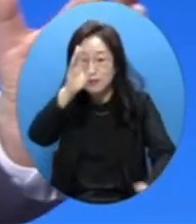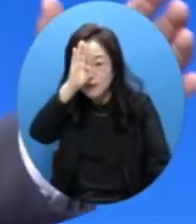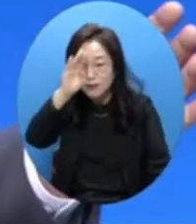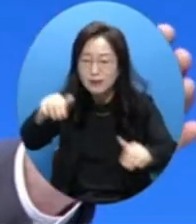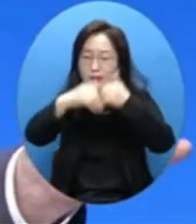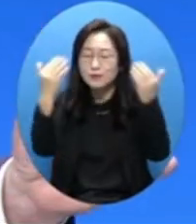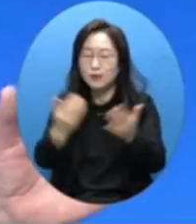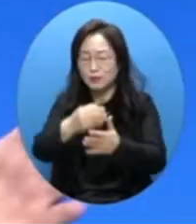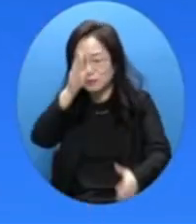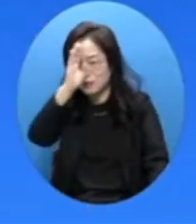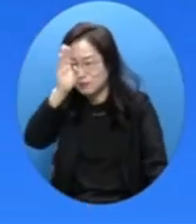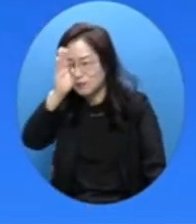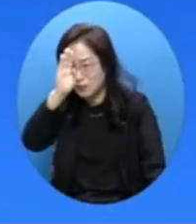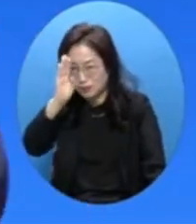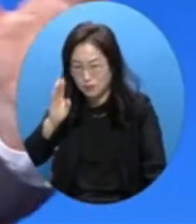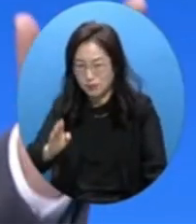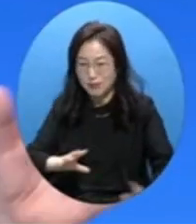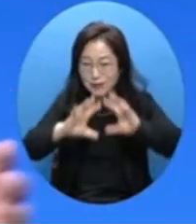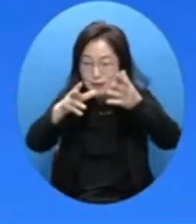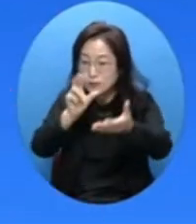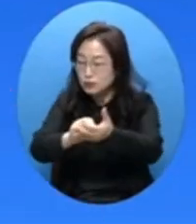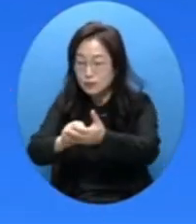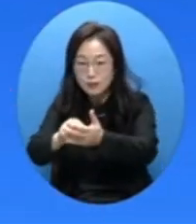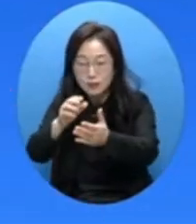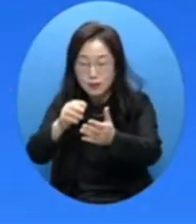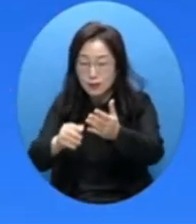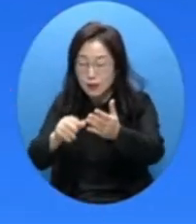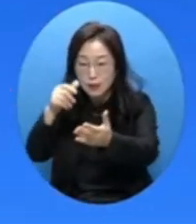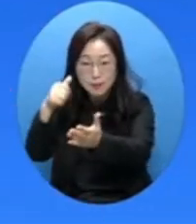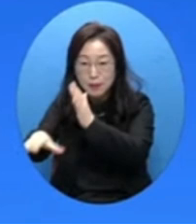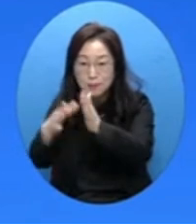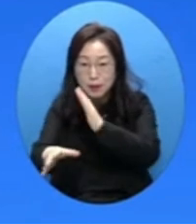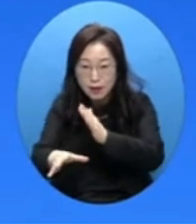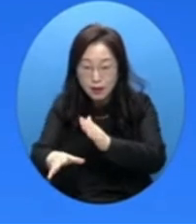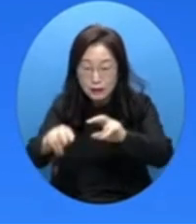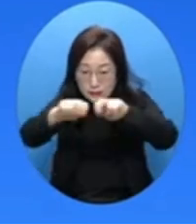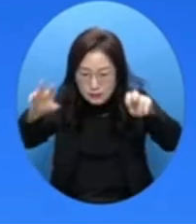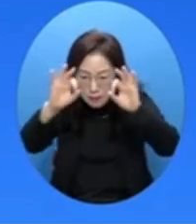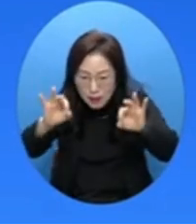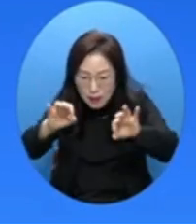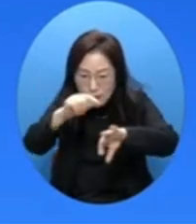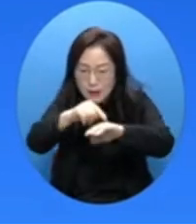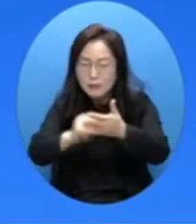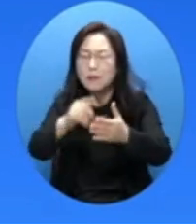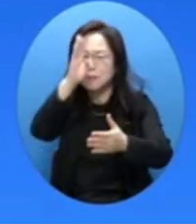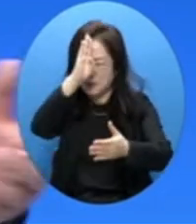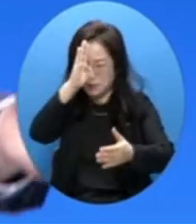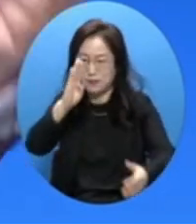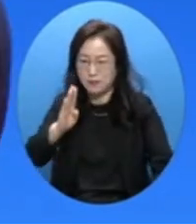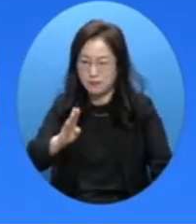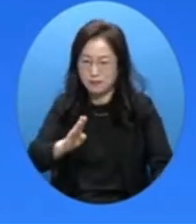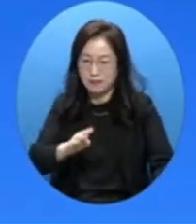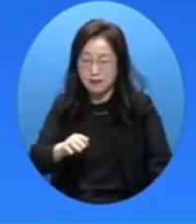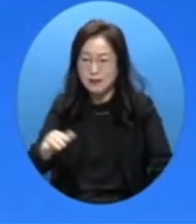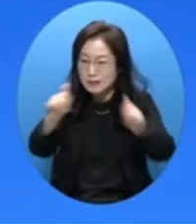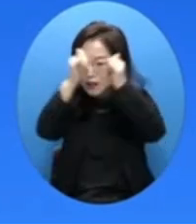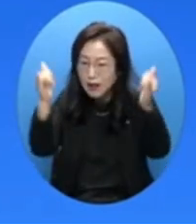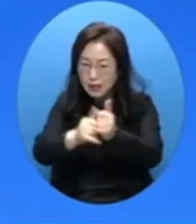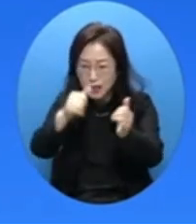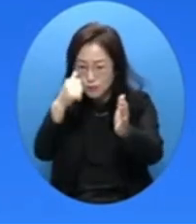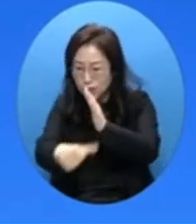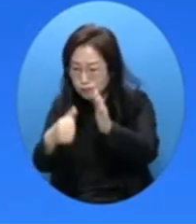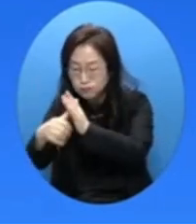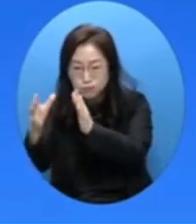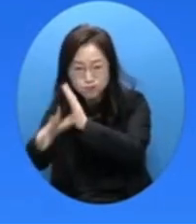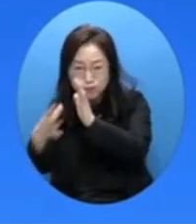것이 병들게 되는 것입니다. 이 세상에 문제를 일으키는 모든 사람들이 마음에 병든 사람들이 문제를 일으키고 있는 것입니다. 사회적으로